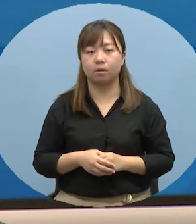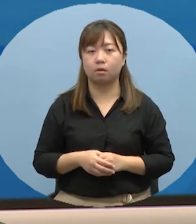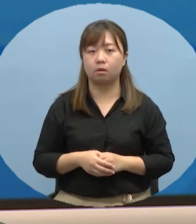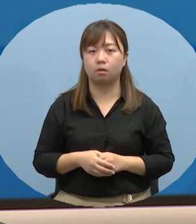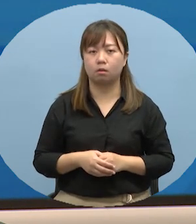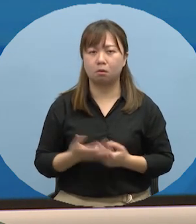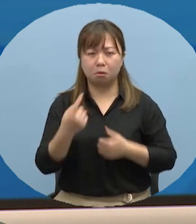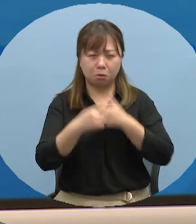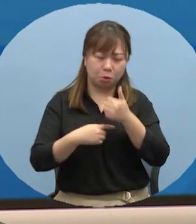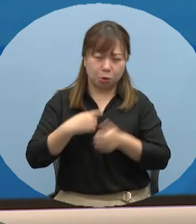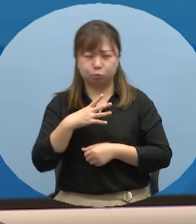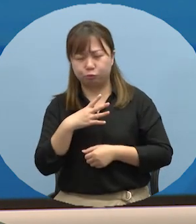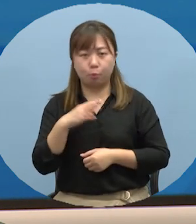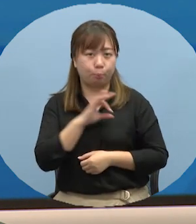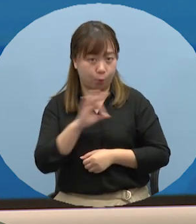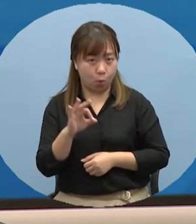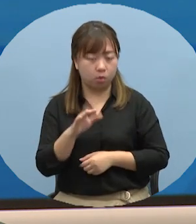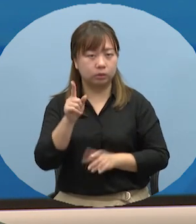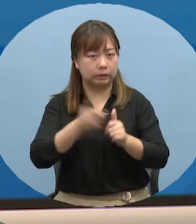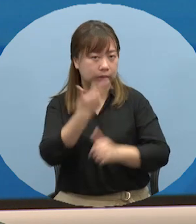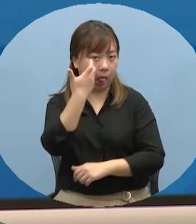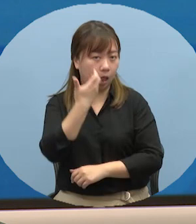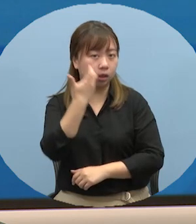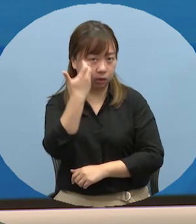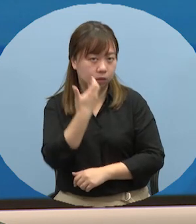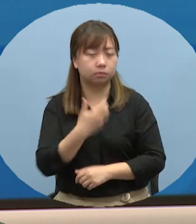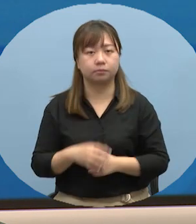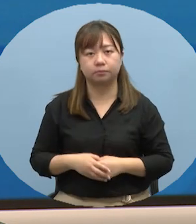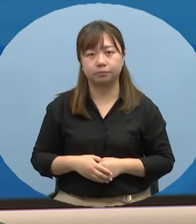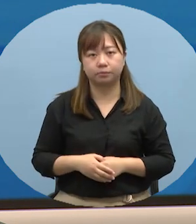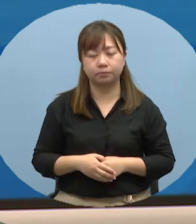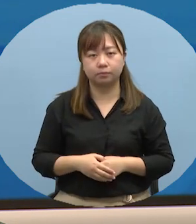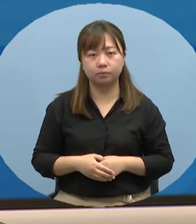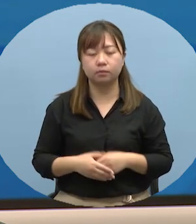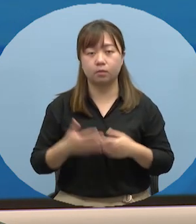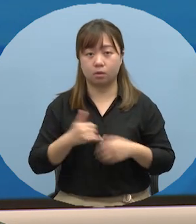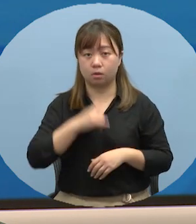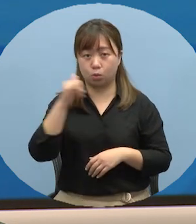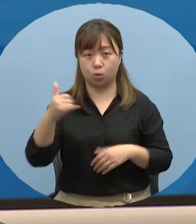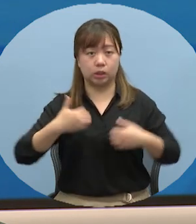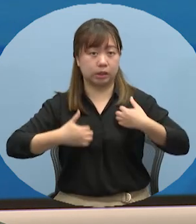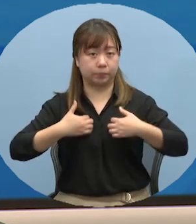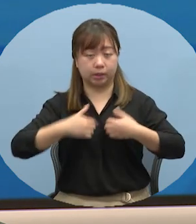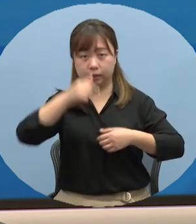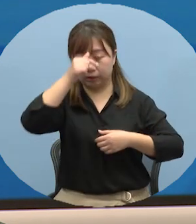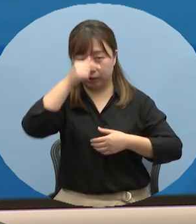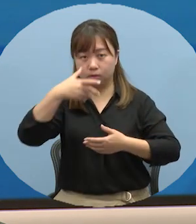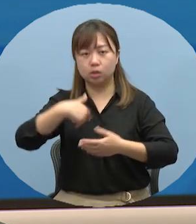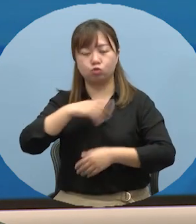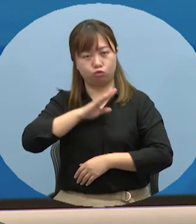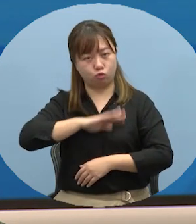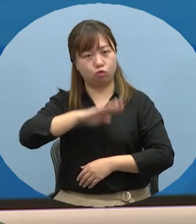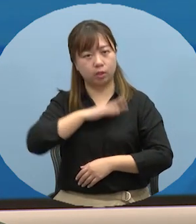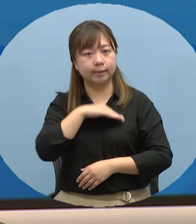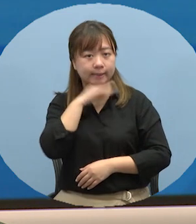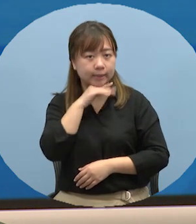嘅話咧，請保持冷靜，亦都希望去到急症室嘅時候咧，係要耐心咁樣等候醫護人員